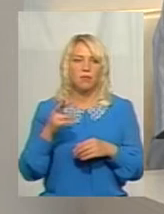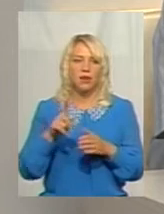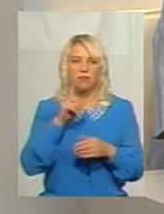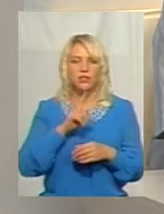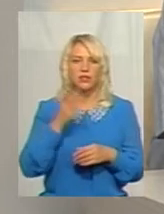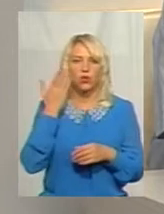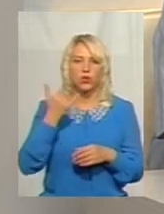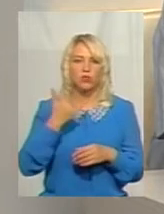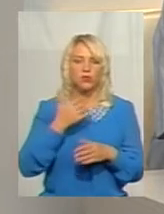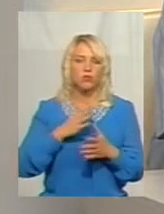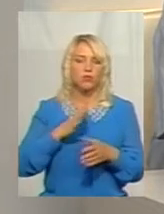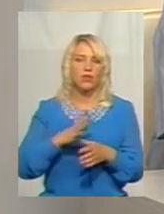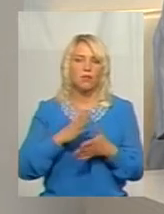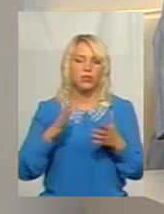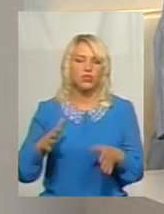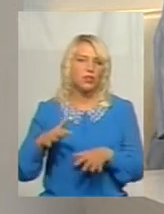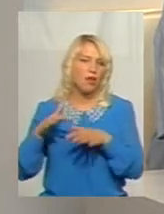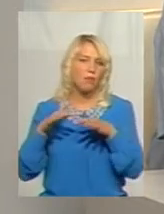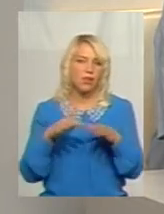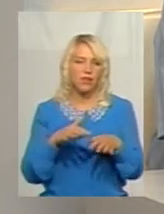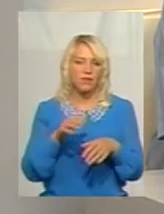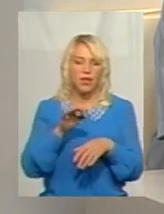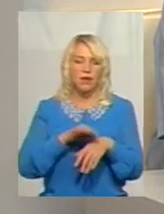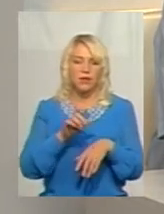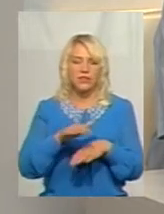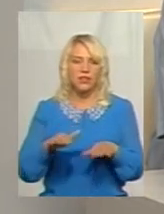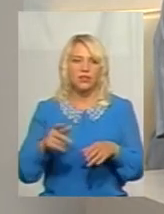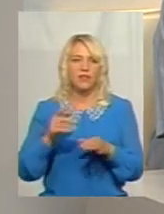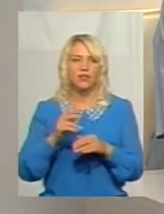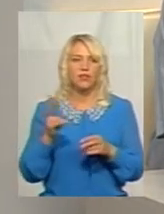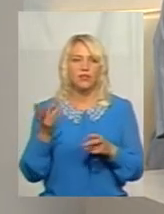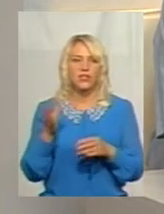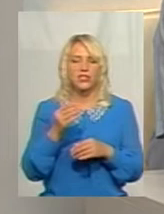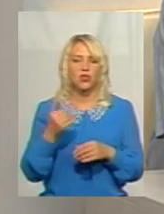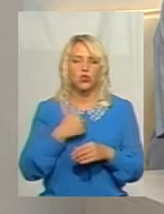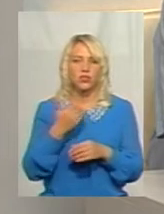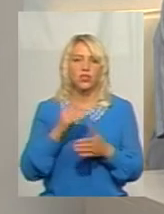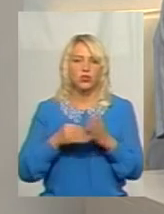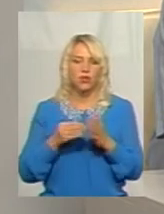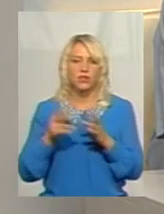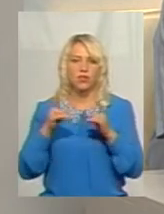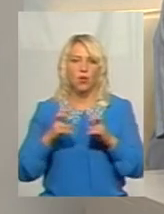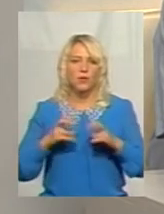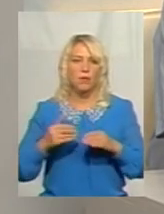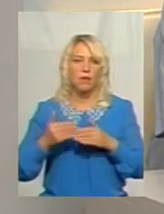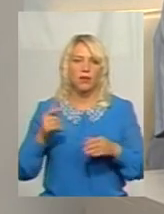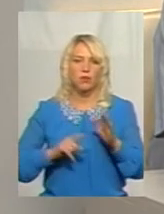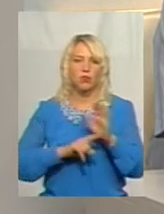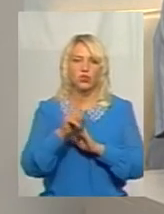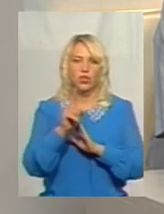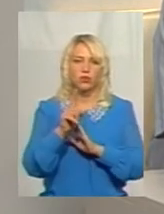тоді, коли в нас був найбільший наплив пацієнтів в дитячу лікарню. Всі хотіли там довідки і обстеження перед початком